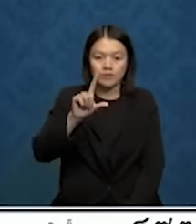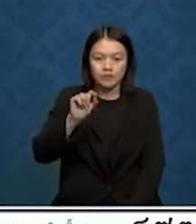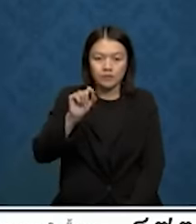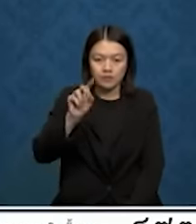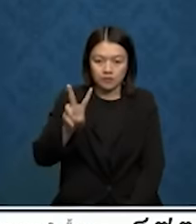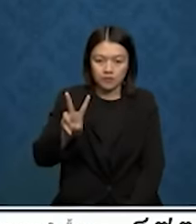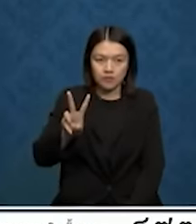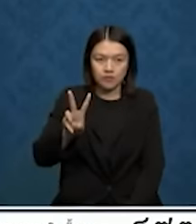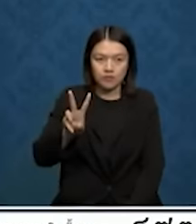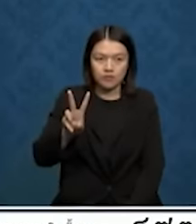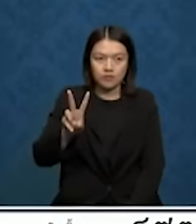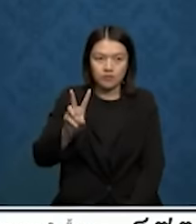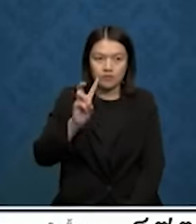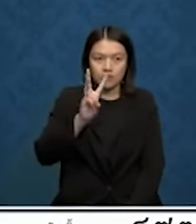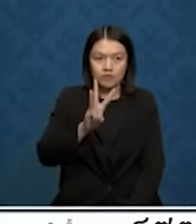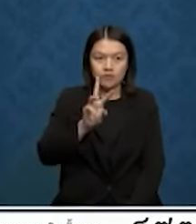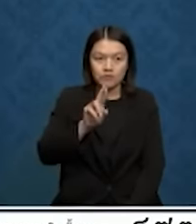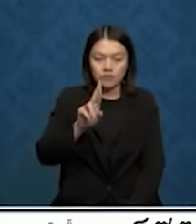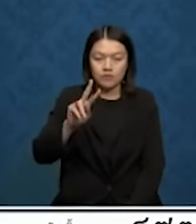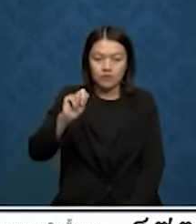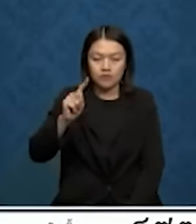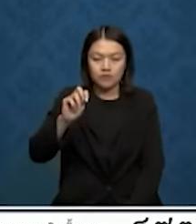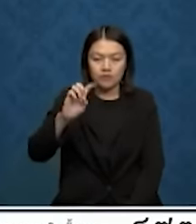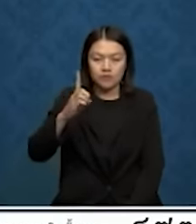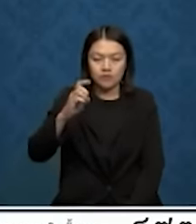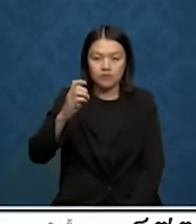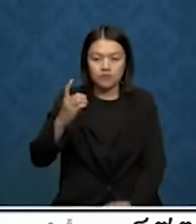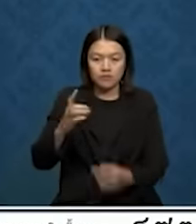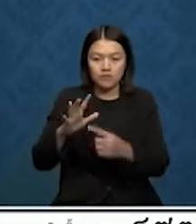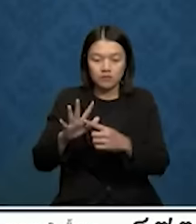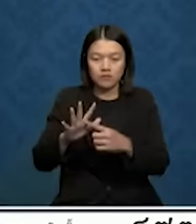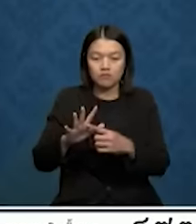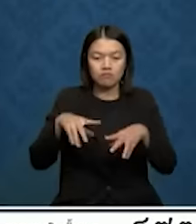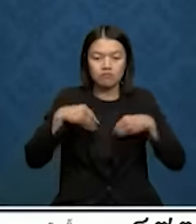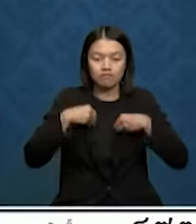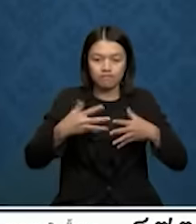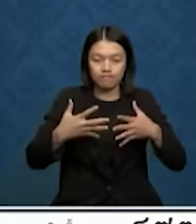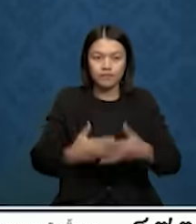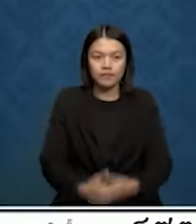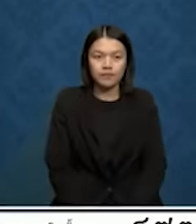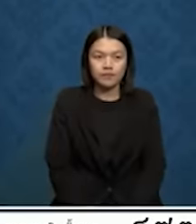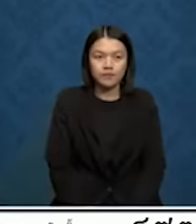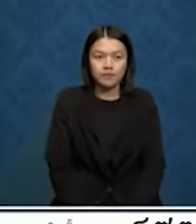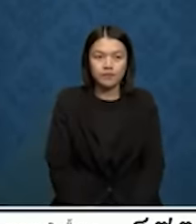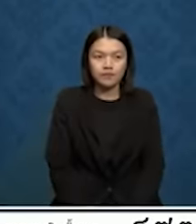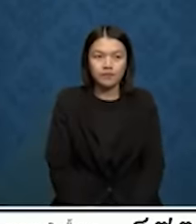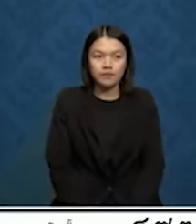322นางสาววันนิดานพสิทธิ ์ไม่เห็นชอบค่ะ